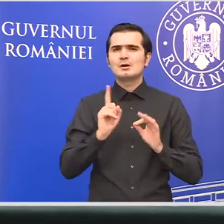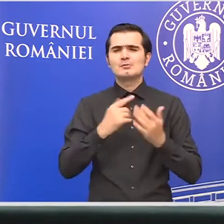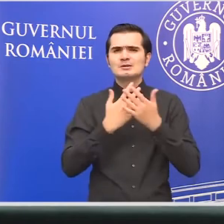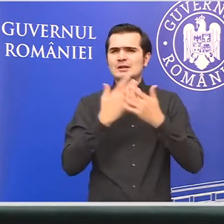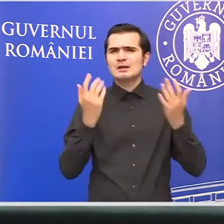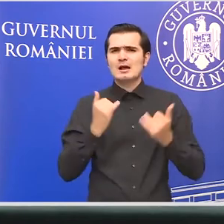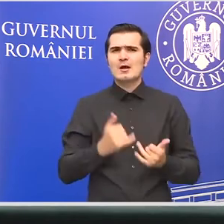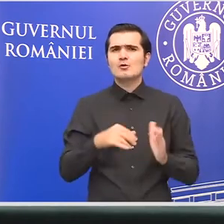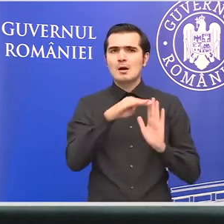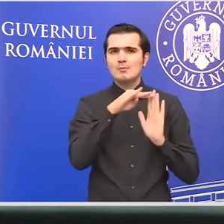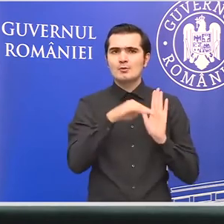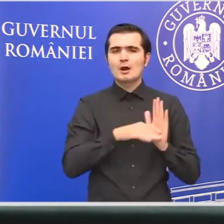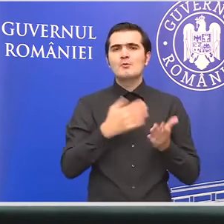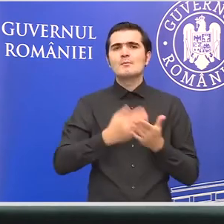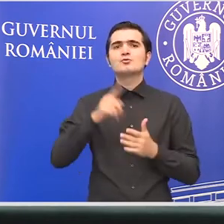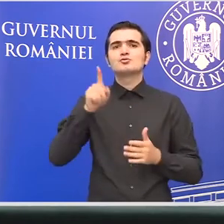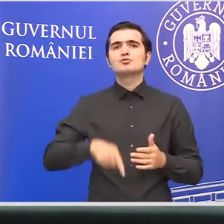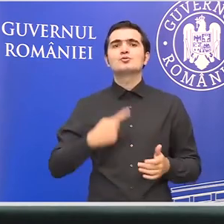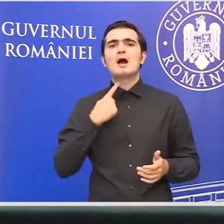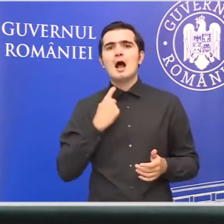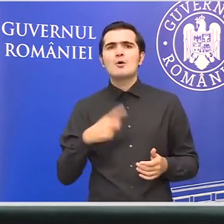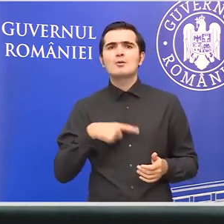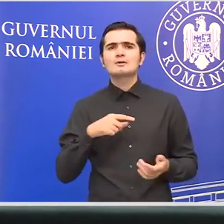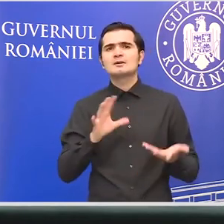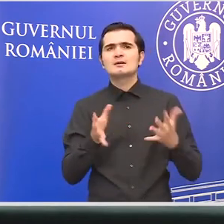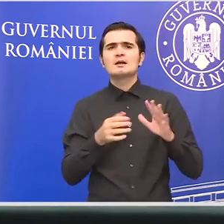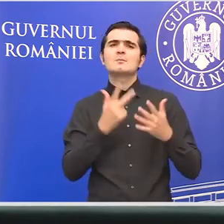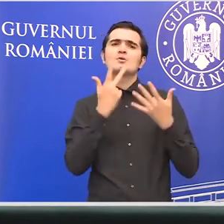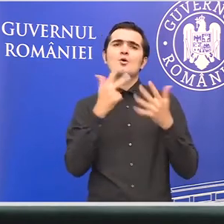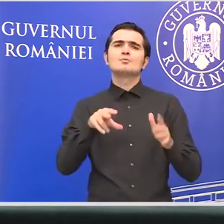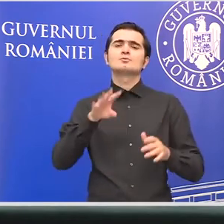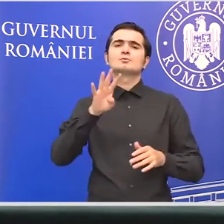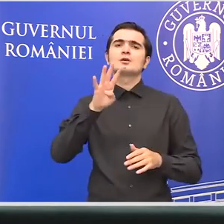incert, dar pentru luna august avem un estimat de